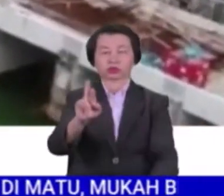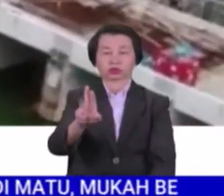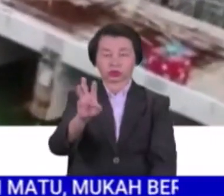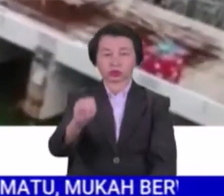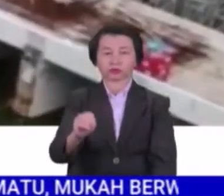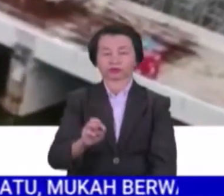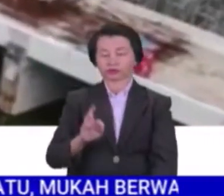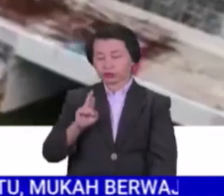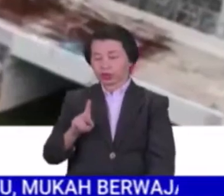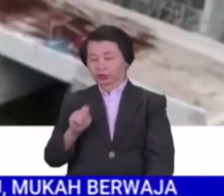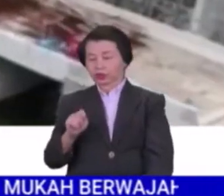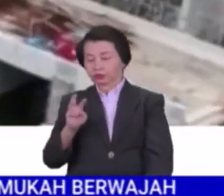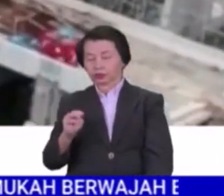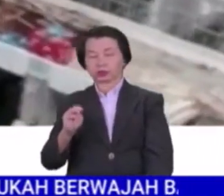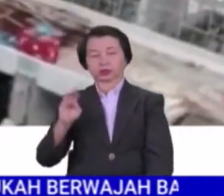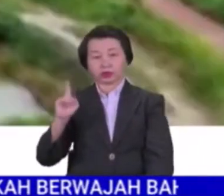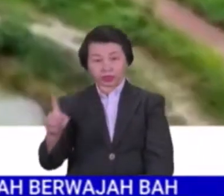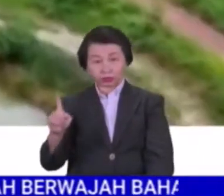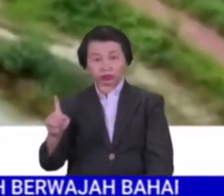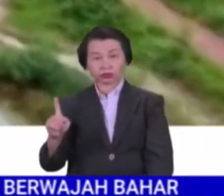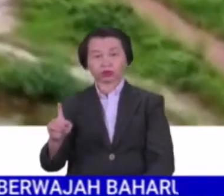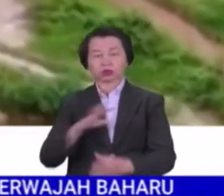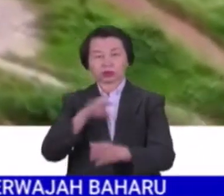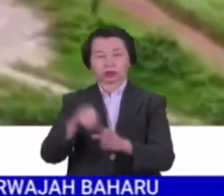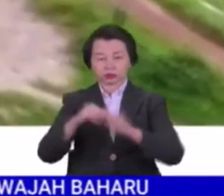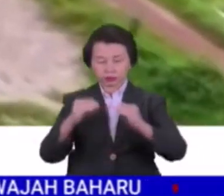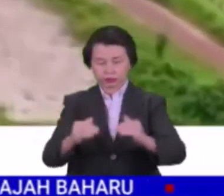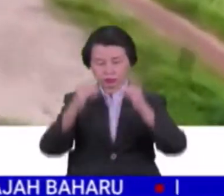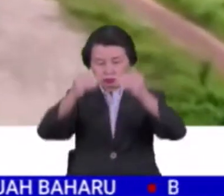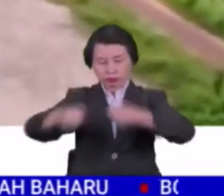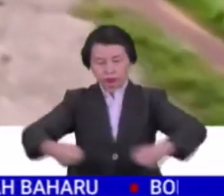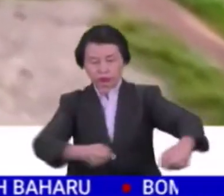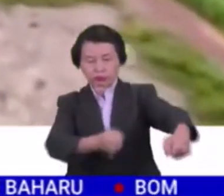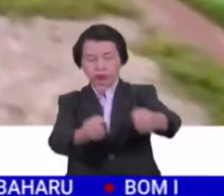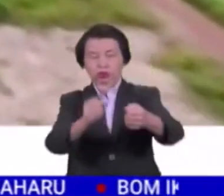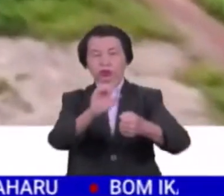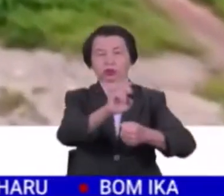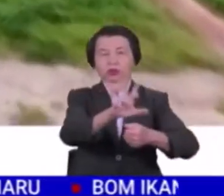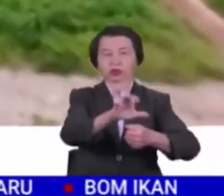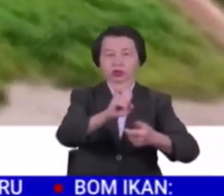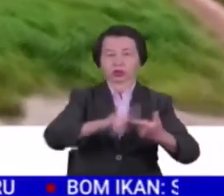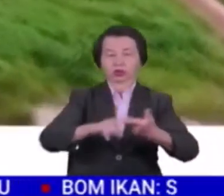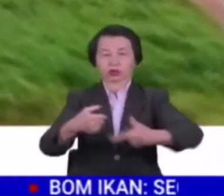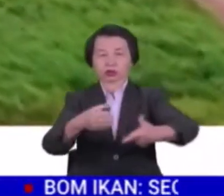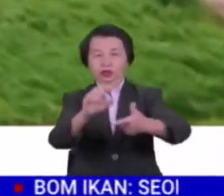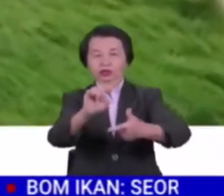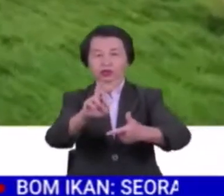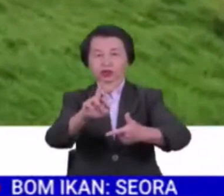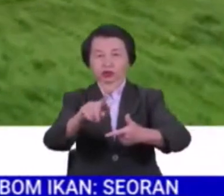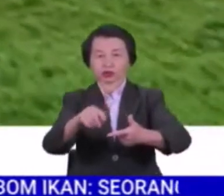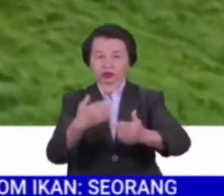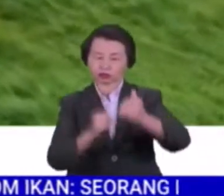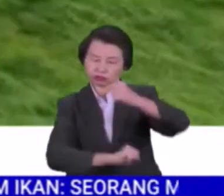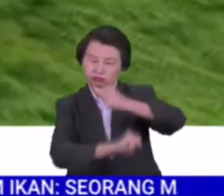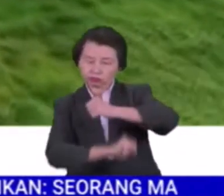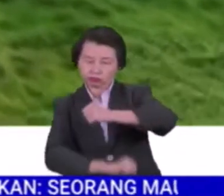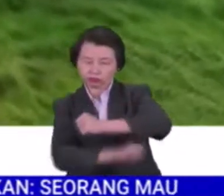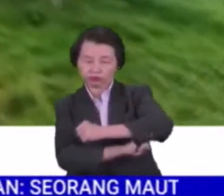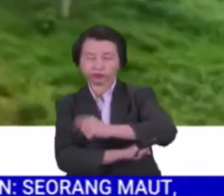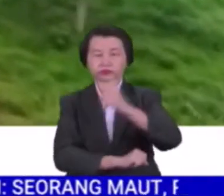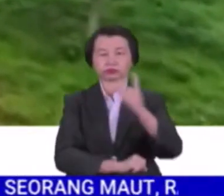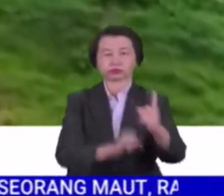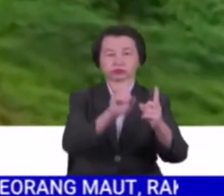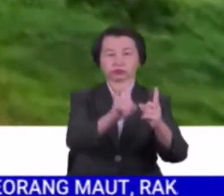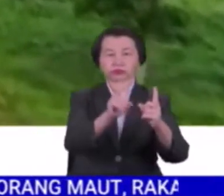Ringgit arti dipandang fasa satu melibatkan Day Tara Sungai curah sungai salah dan struktur diantar berjumlah